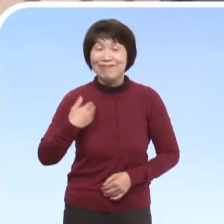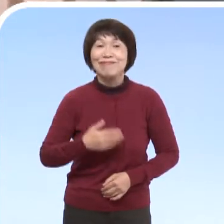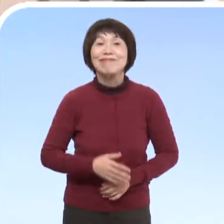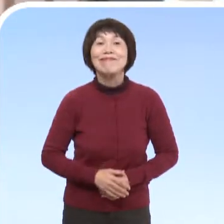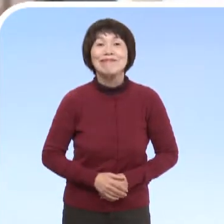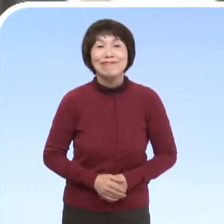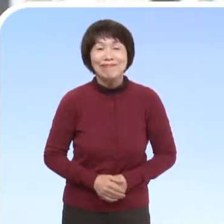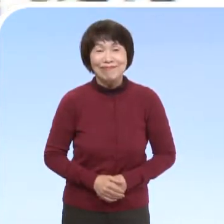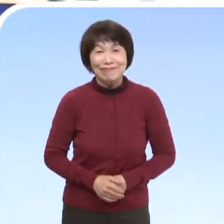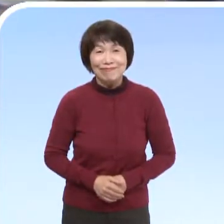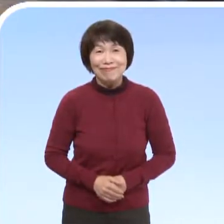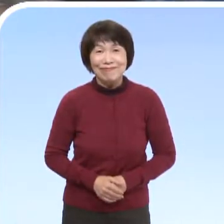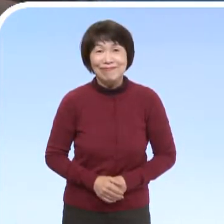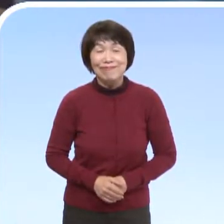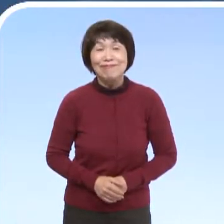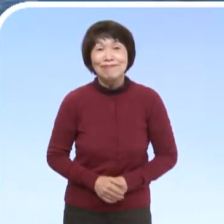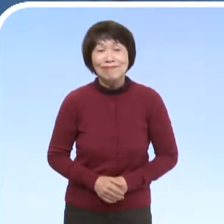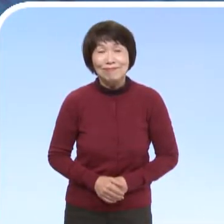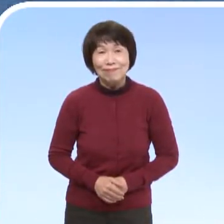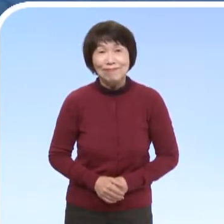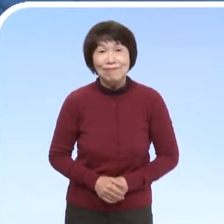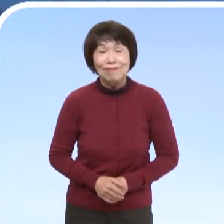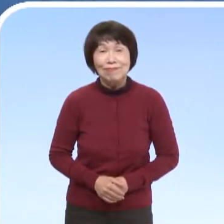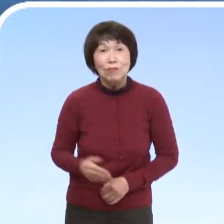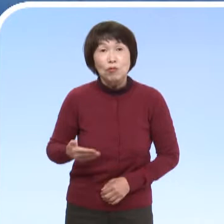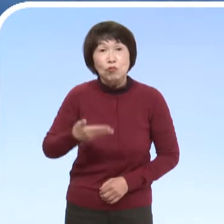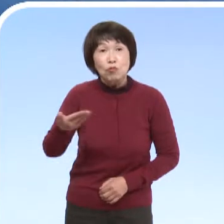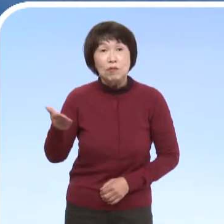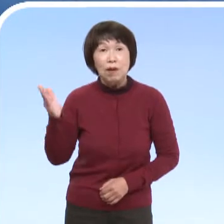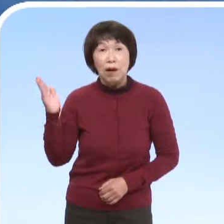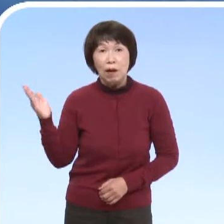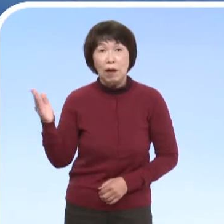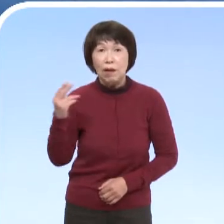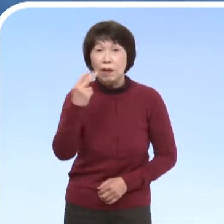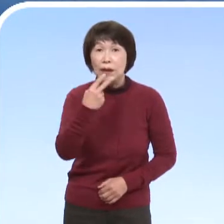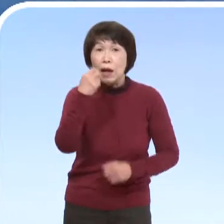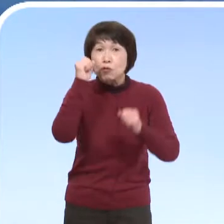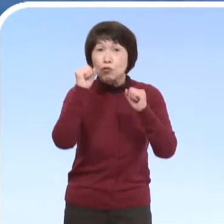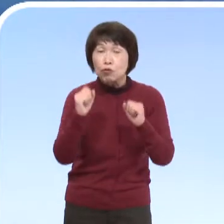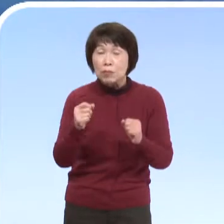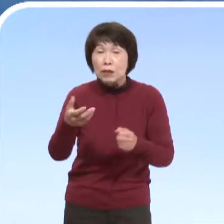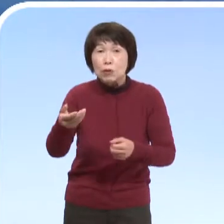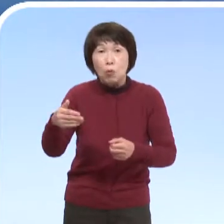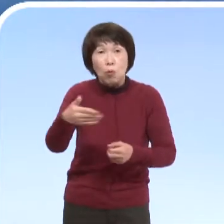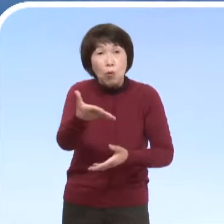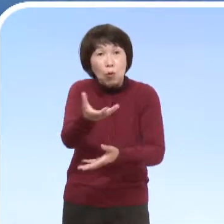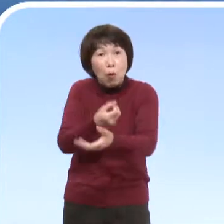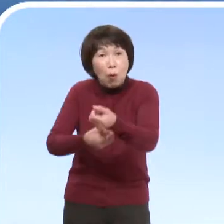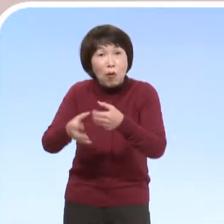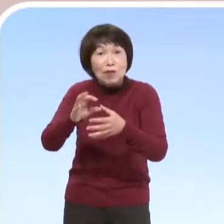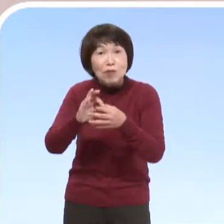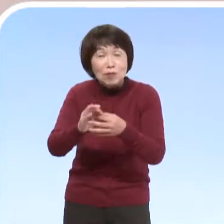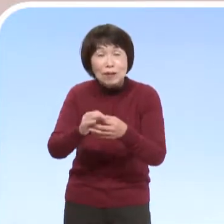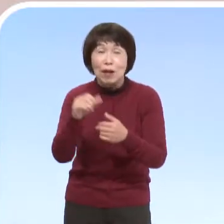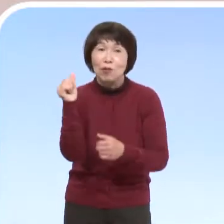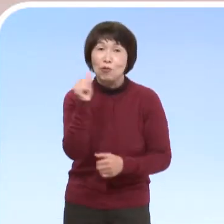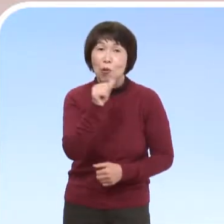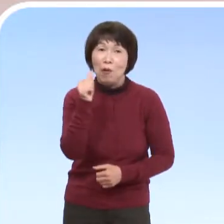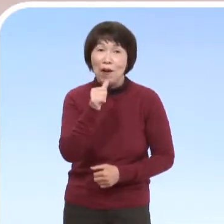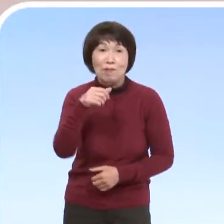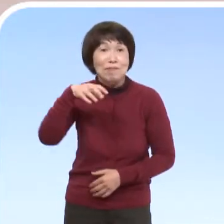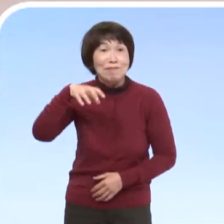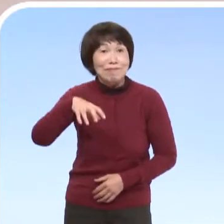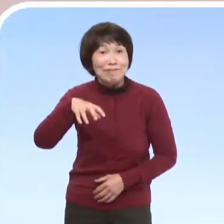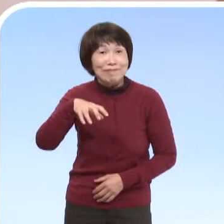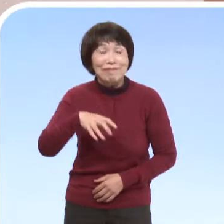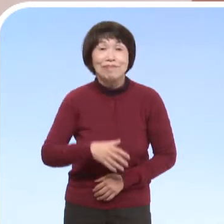続いて西田館長に案内されたのは、霞の漁業についてのブース。 田島